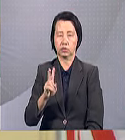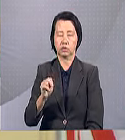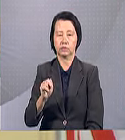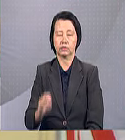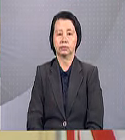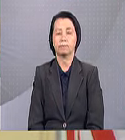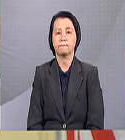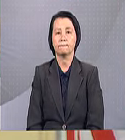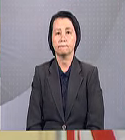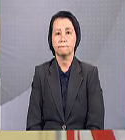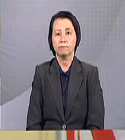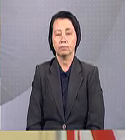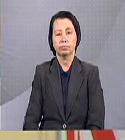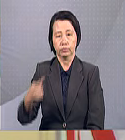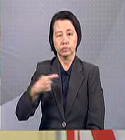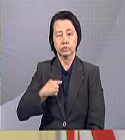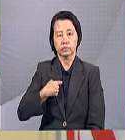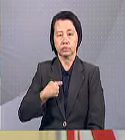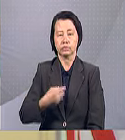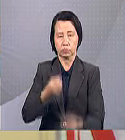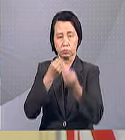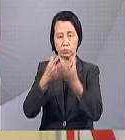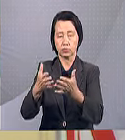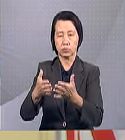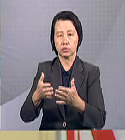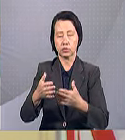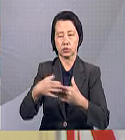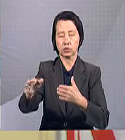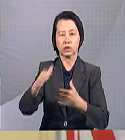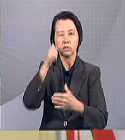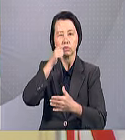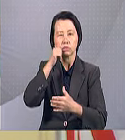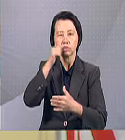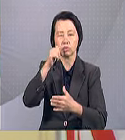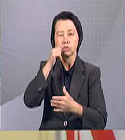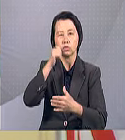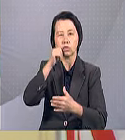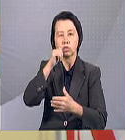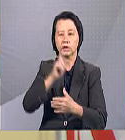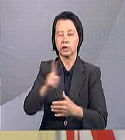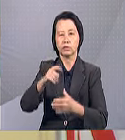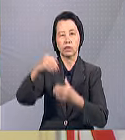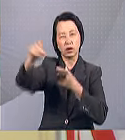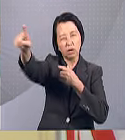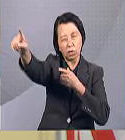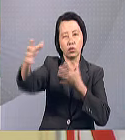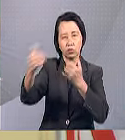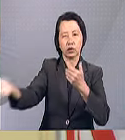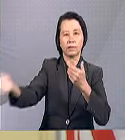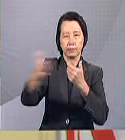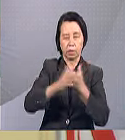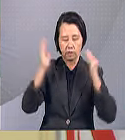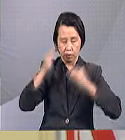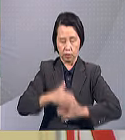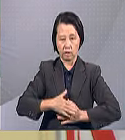Negara. Saya maklum jauh di sudut hati wanita-wanita di luar sana teringin untuk kembali